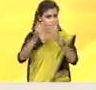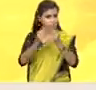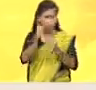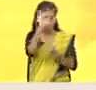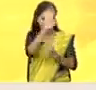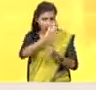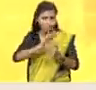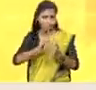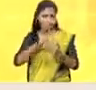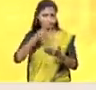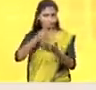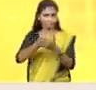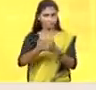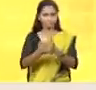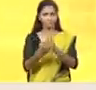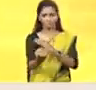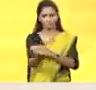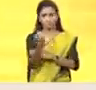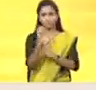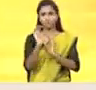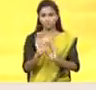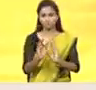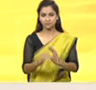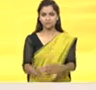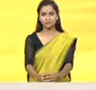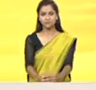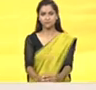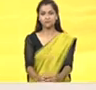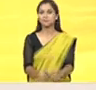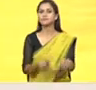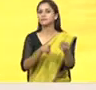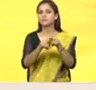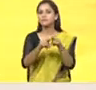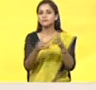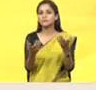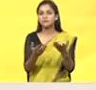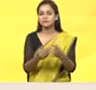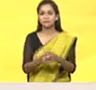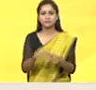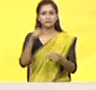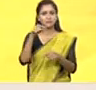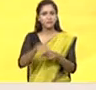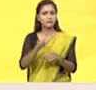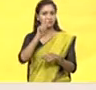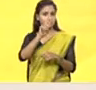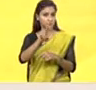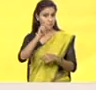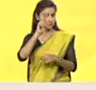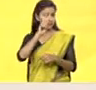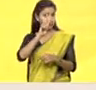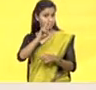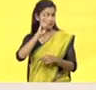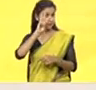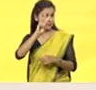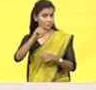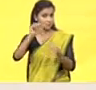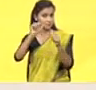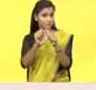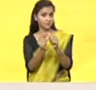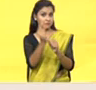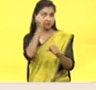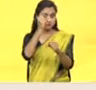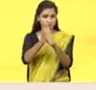नींव मजबूत कर रहा है। जैसे इस 23 अगस्त को ही हम